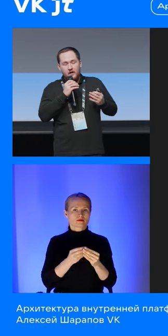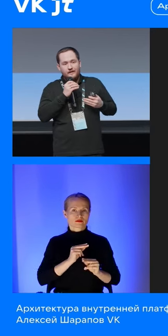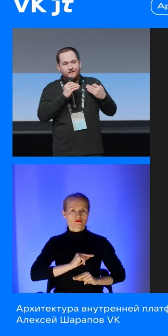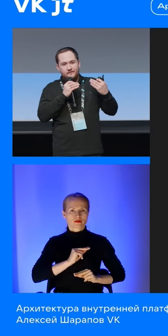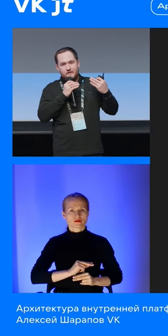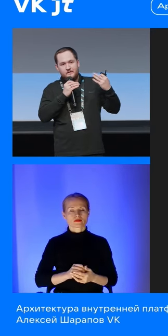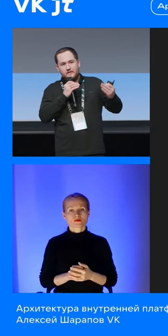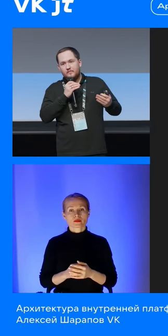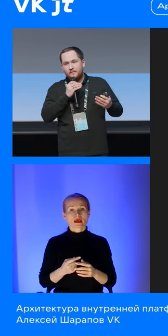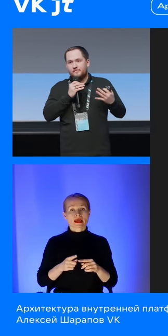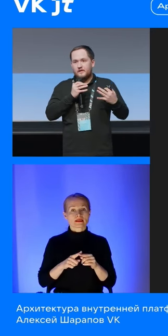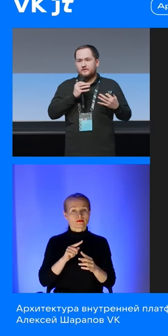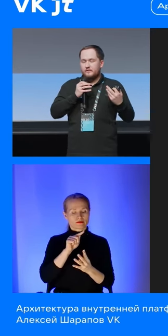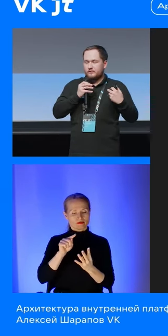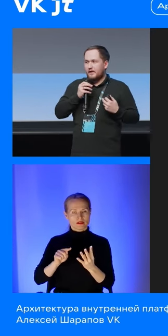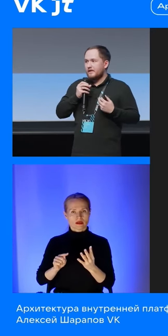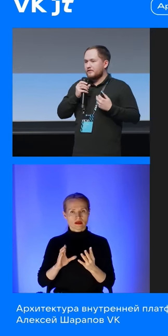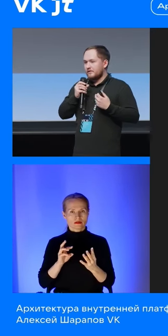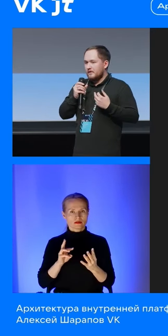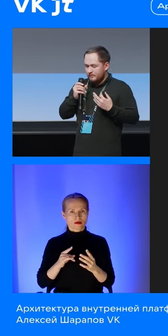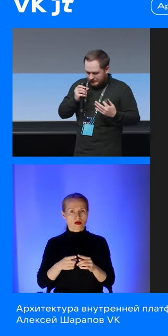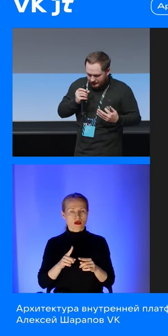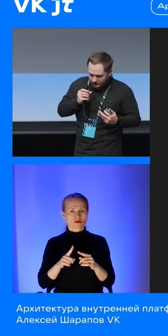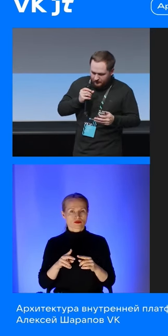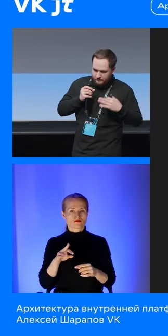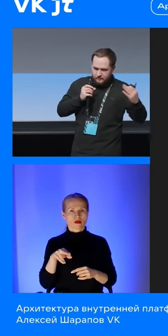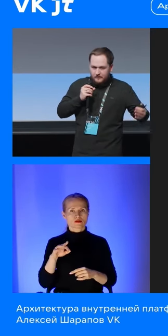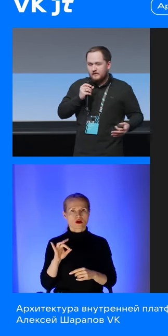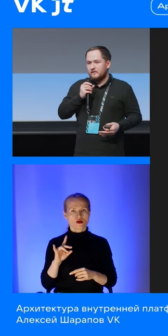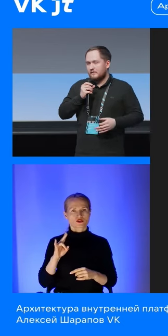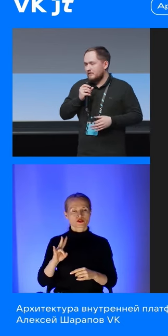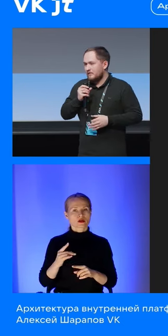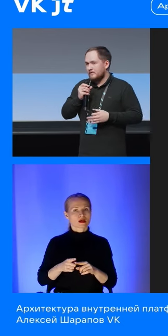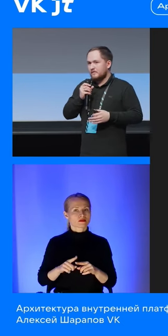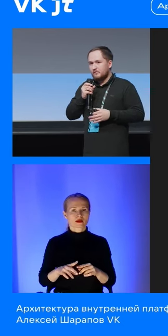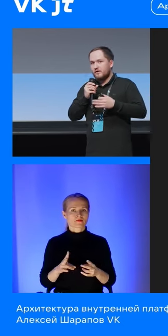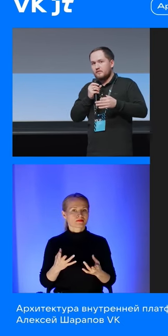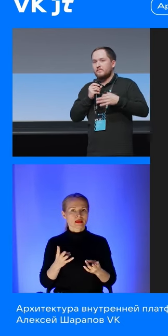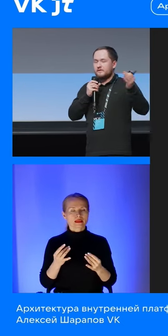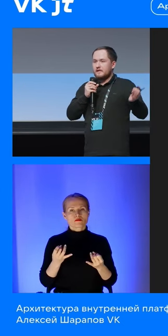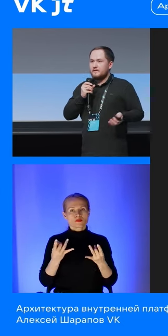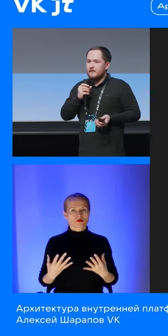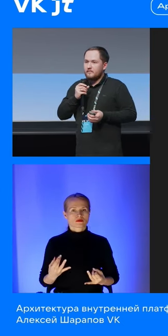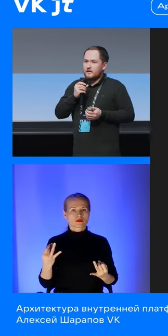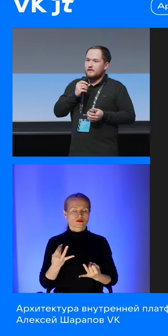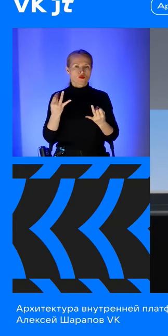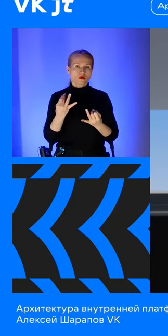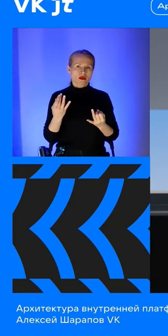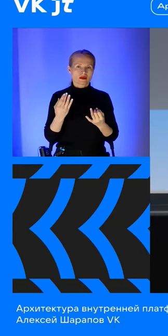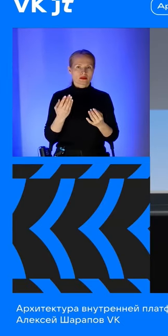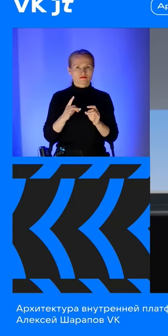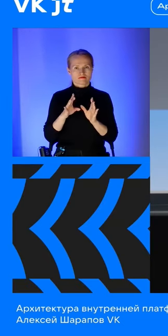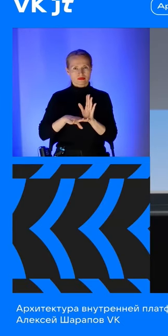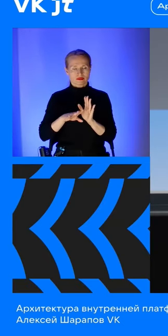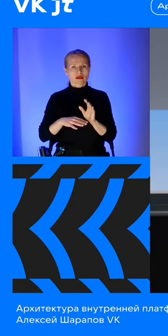показал эти все системы наши это уже продакшн да то есть это там не какие-то истории типа мы захотели и вот когда-то